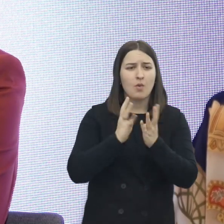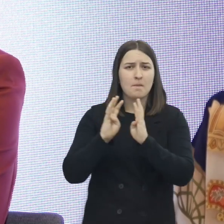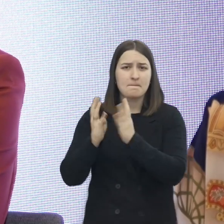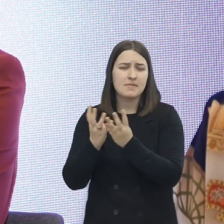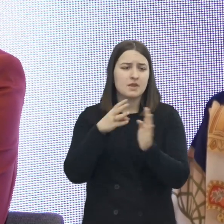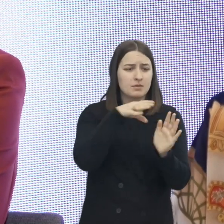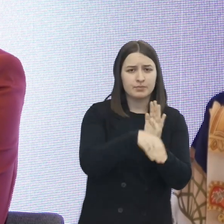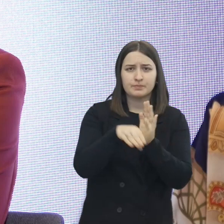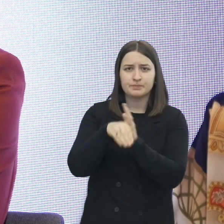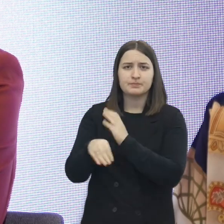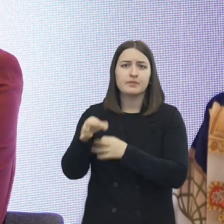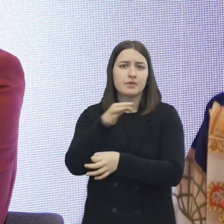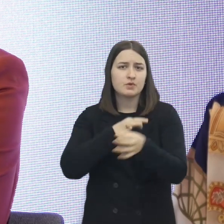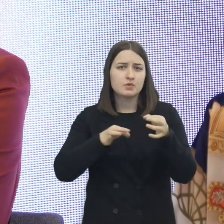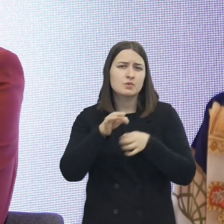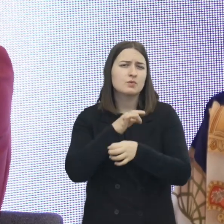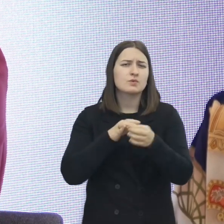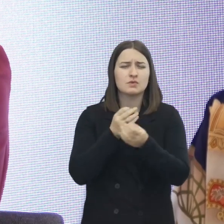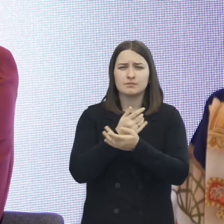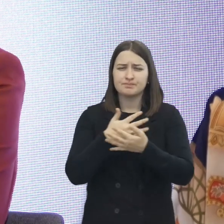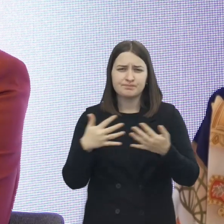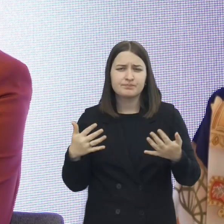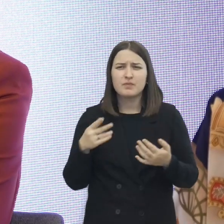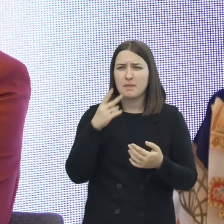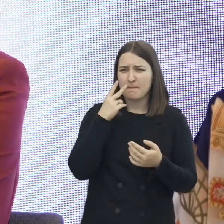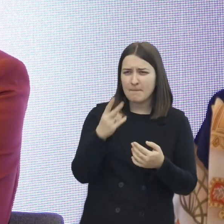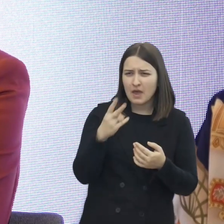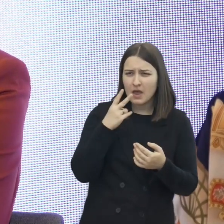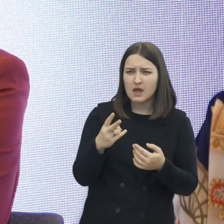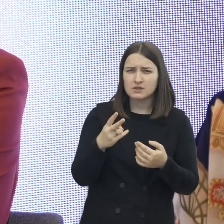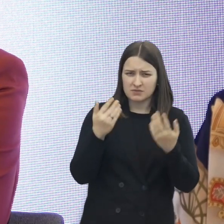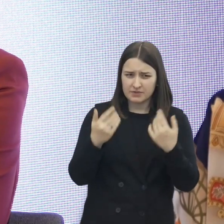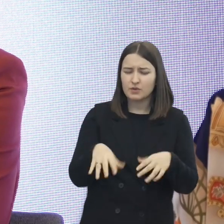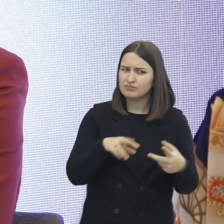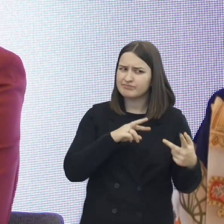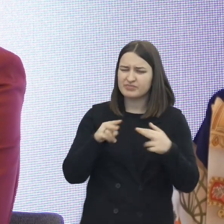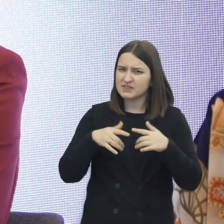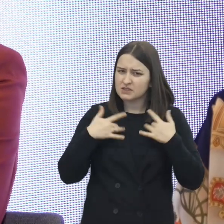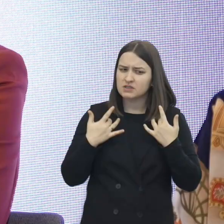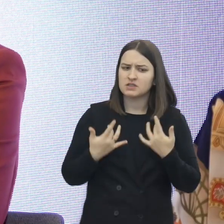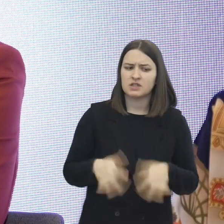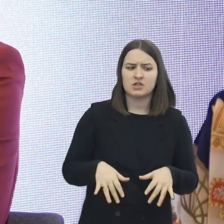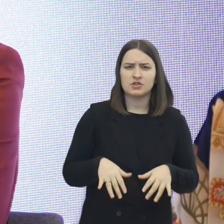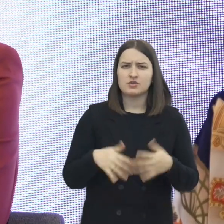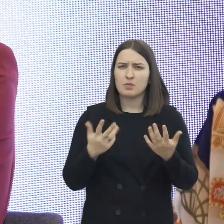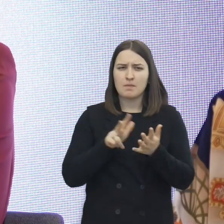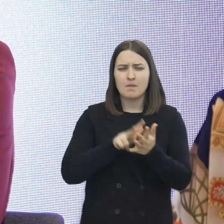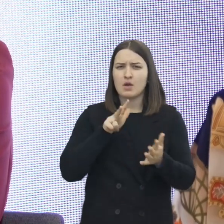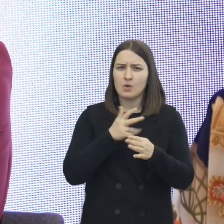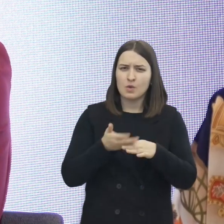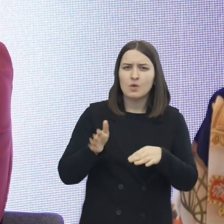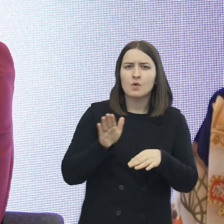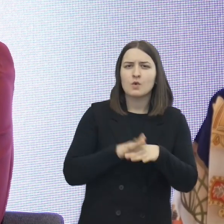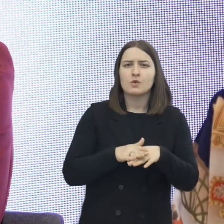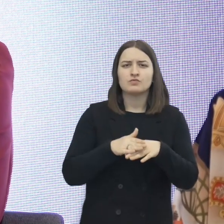įvairiose diskusijose ir matant apie radikalėjančias tendencijas, apie kurias kalbame, kad ieškome